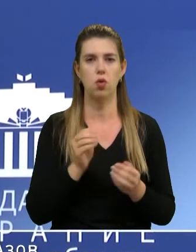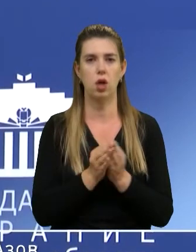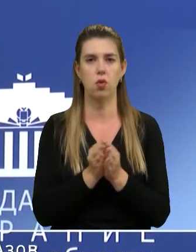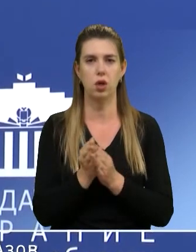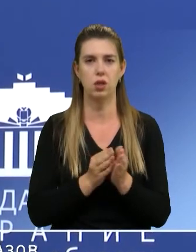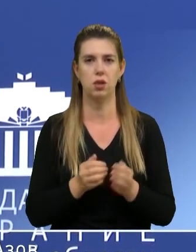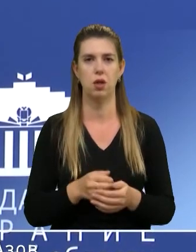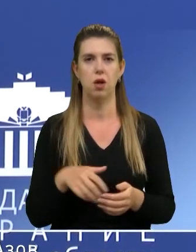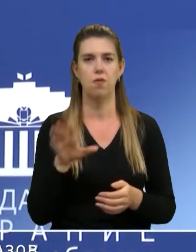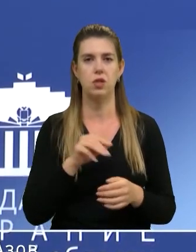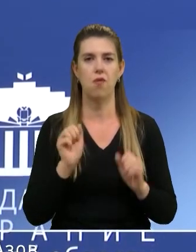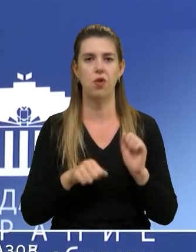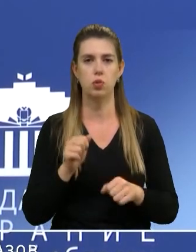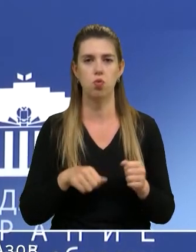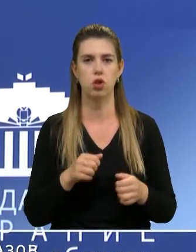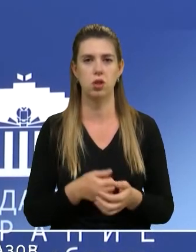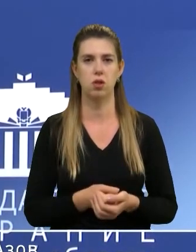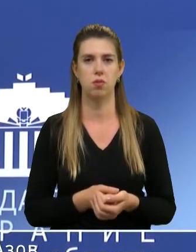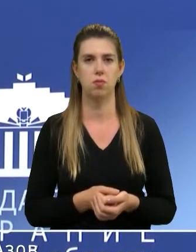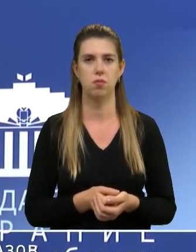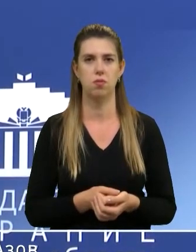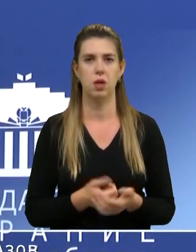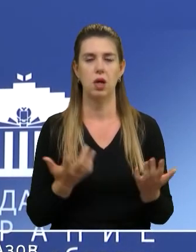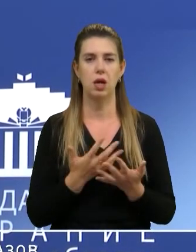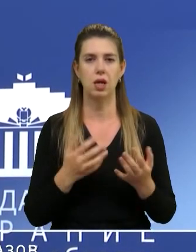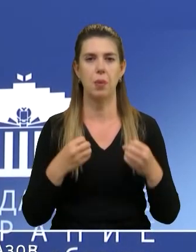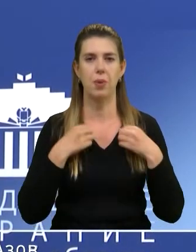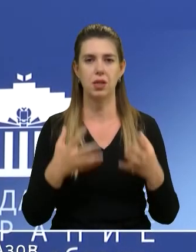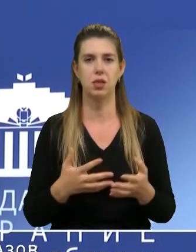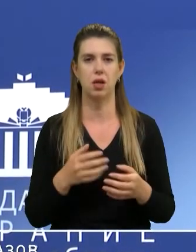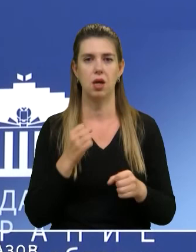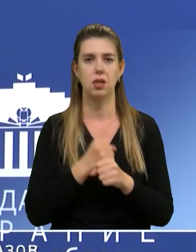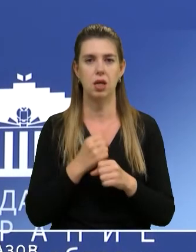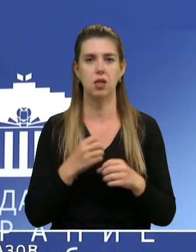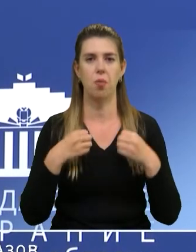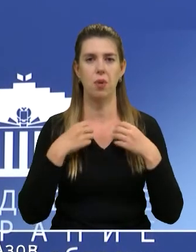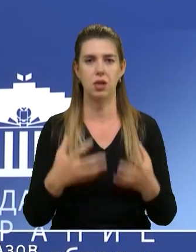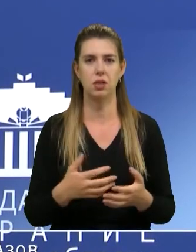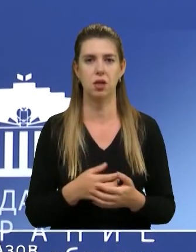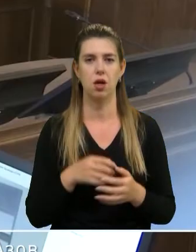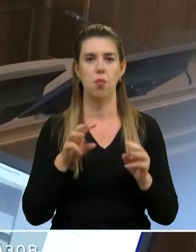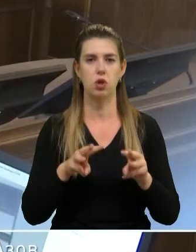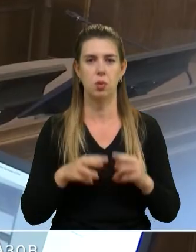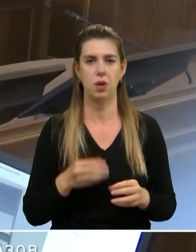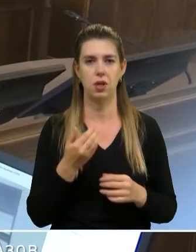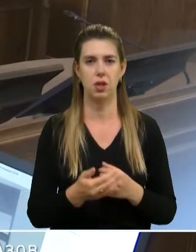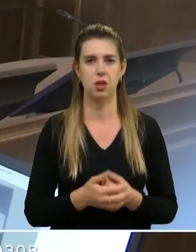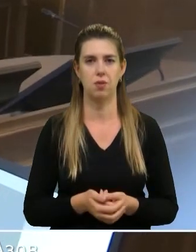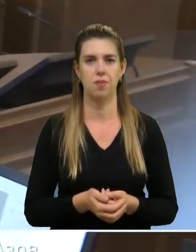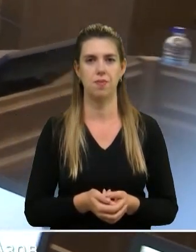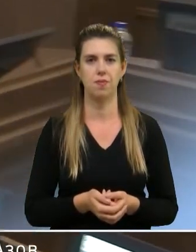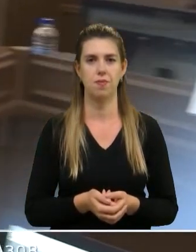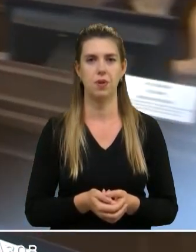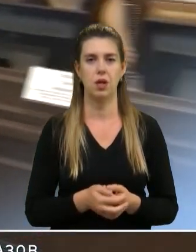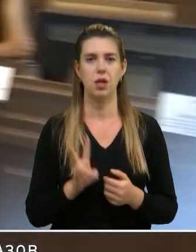Поэтому всевозможные такие какие-то праздники делать, именно праздники муниципалитетов.